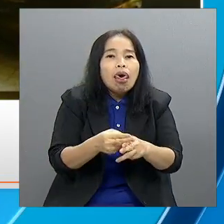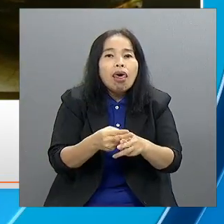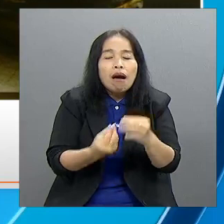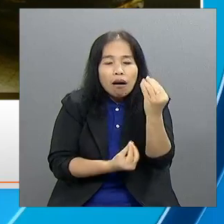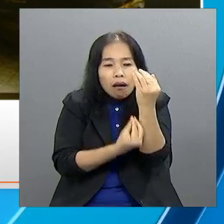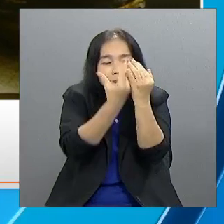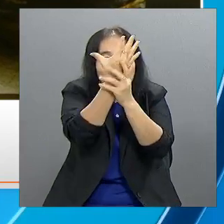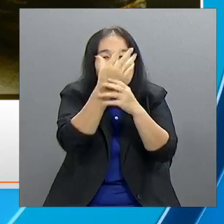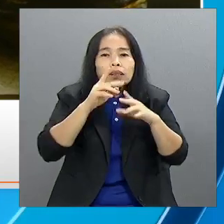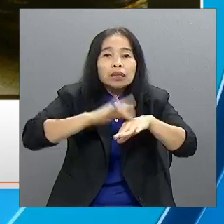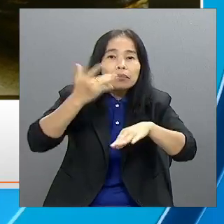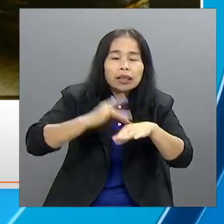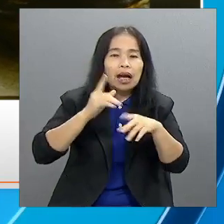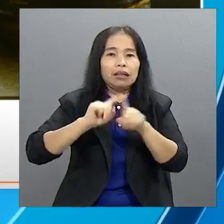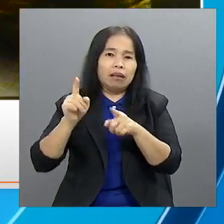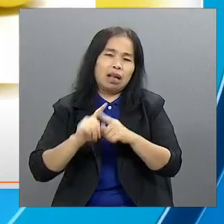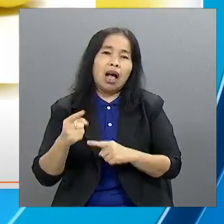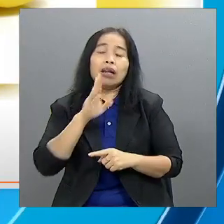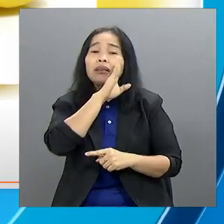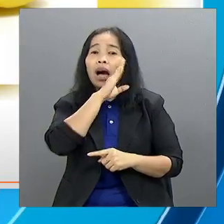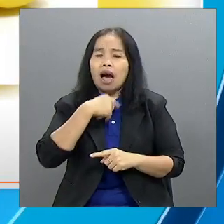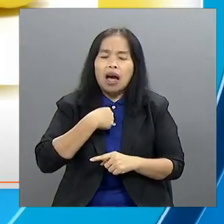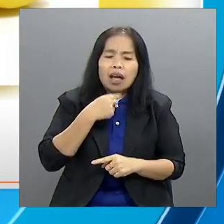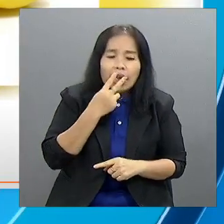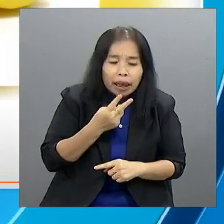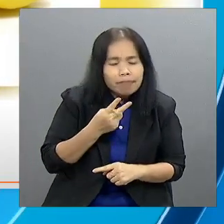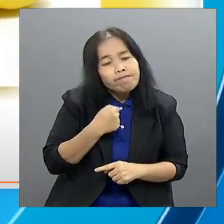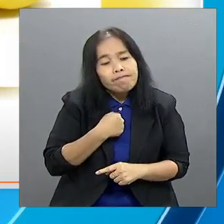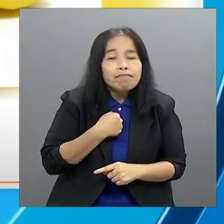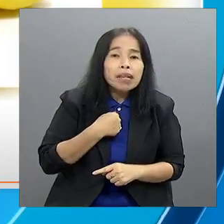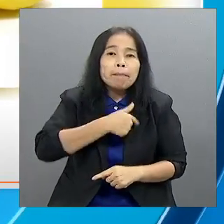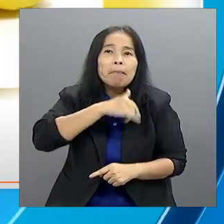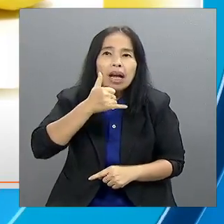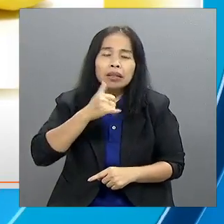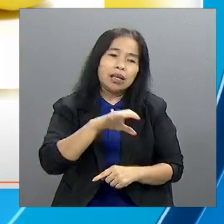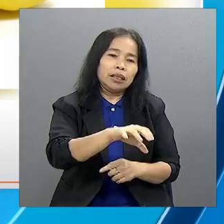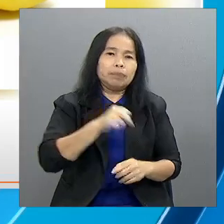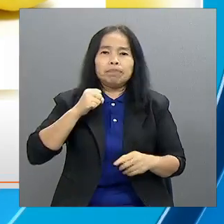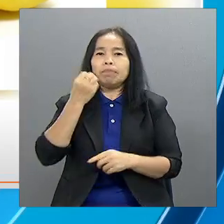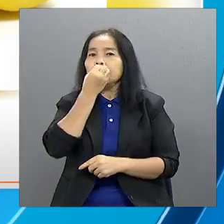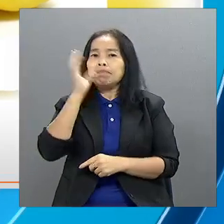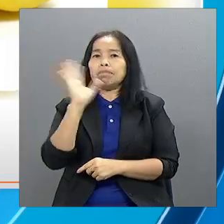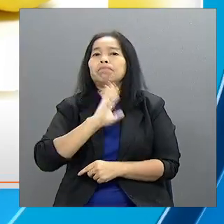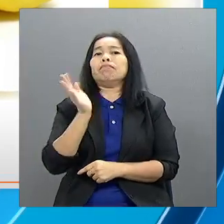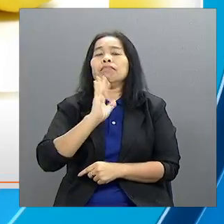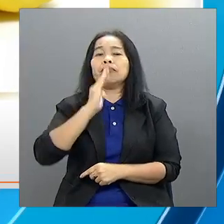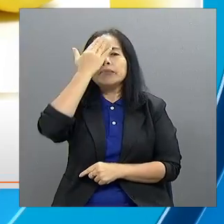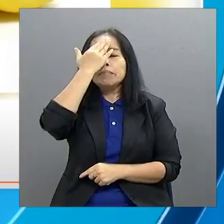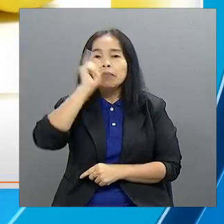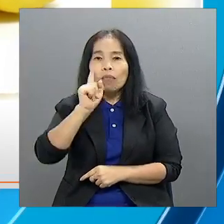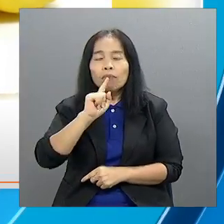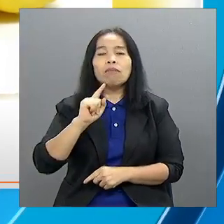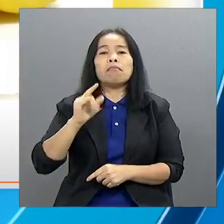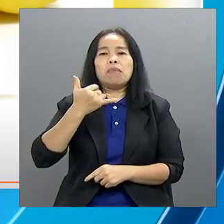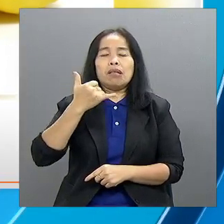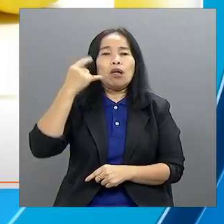าเหตุการณ์นี้เป็นจริงๆเกิดจากกรณีลูกเนียงอันหนึ่งเขาก็เลยไปทบทวนนะฮะว่าในช่วง5ปีมีอาหารเป็น